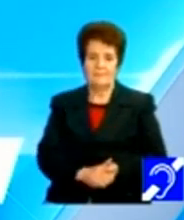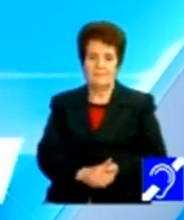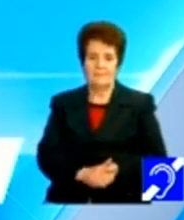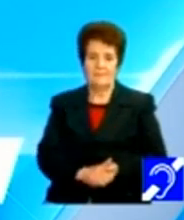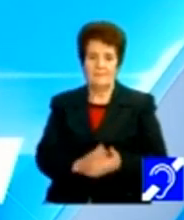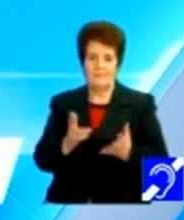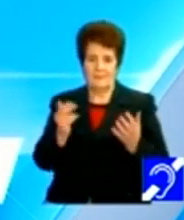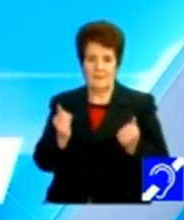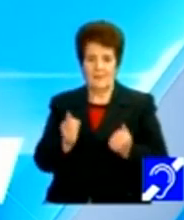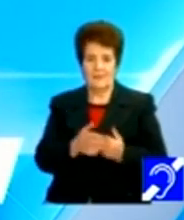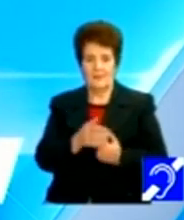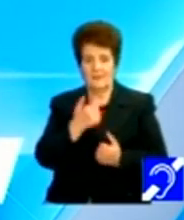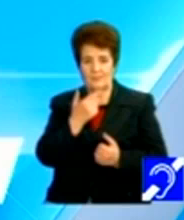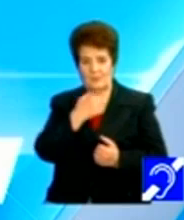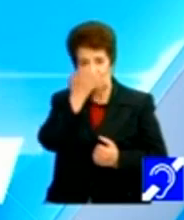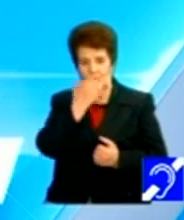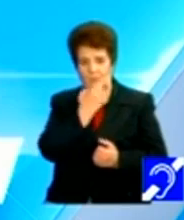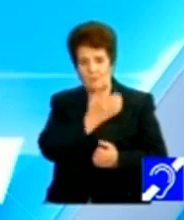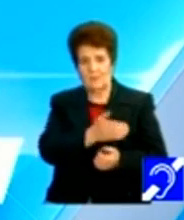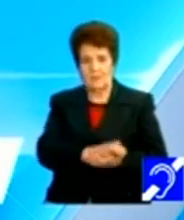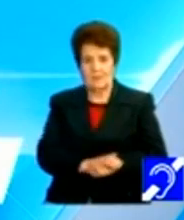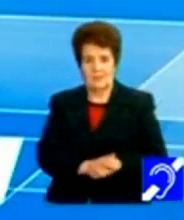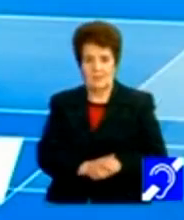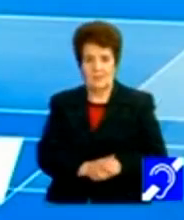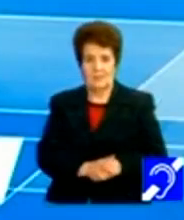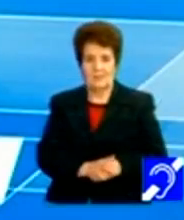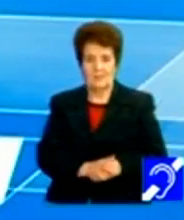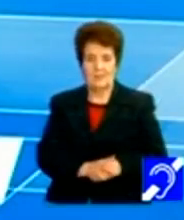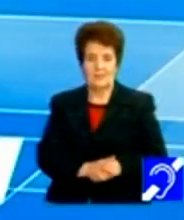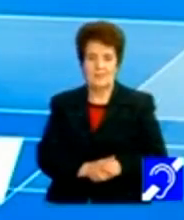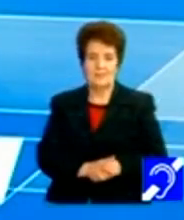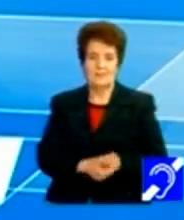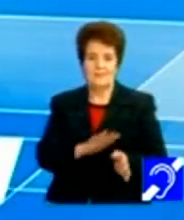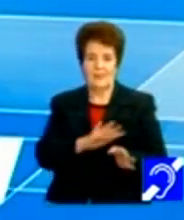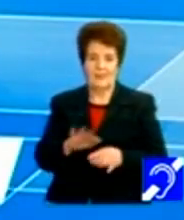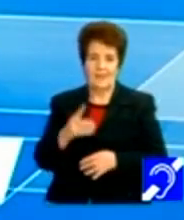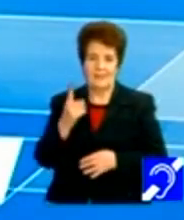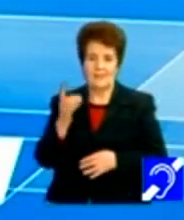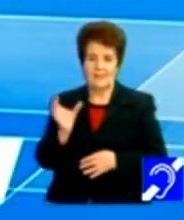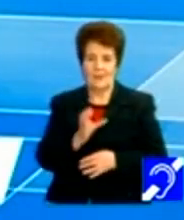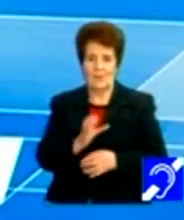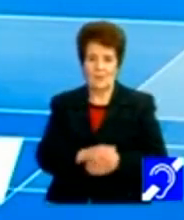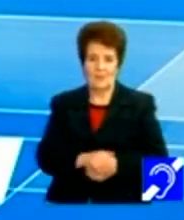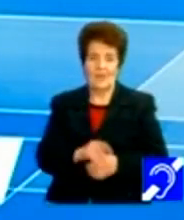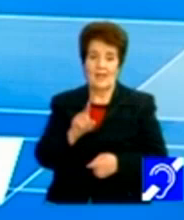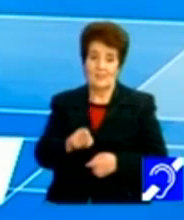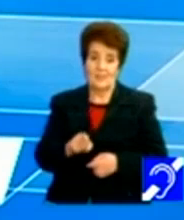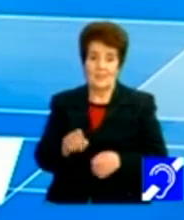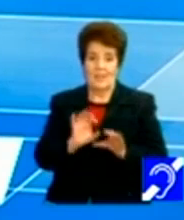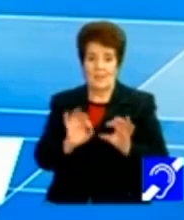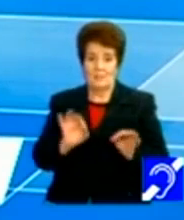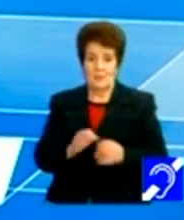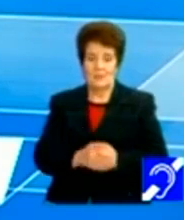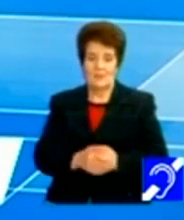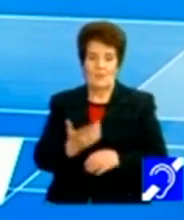Da. Mulțumesc. S-au scurs și secundele, ultimele secunde din această emisiune. Cum